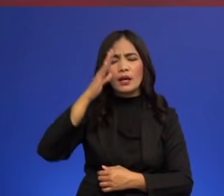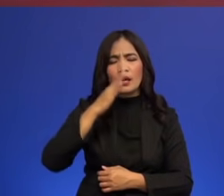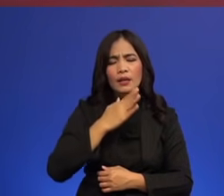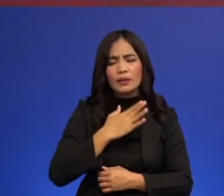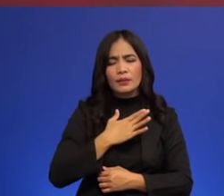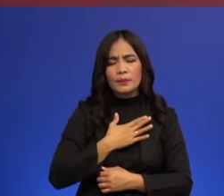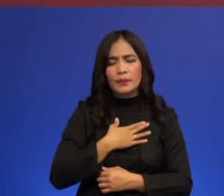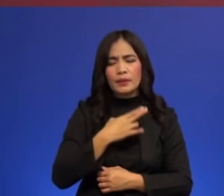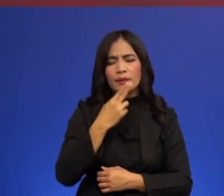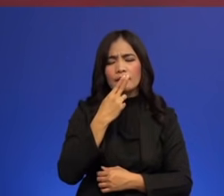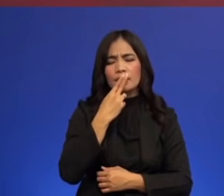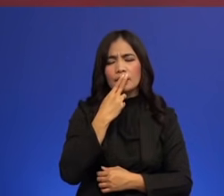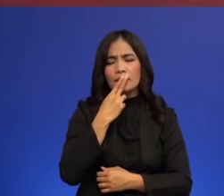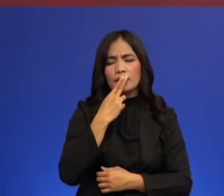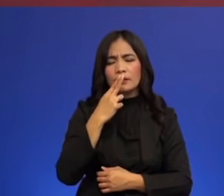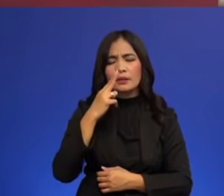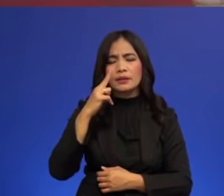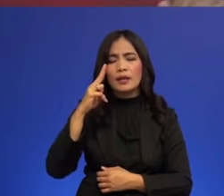aku